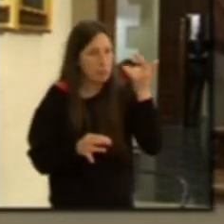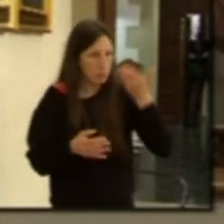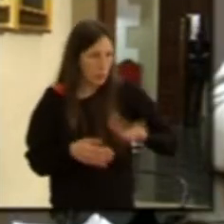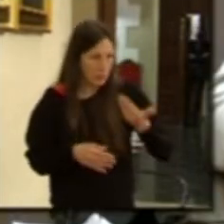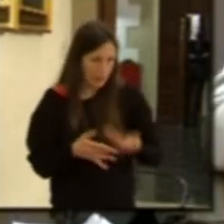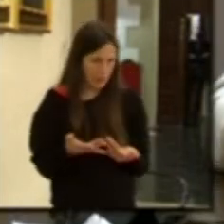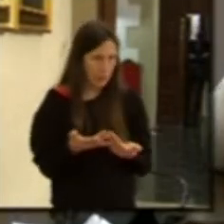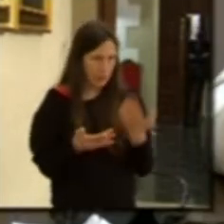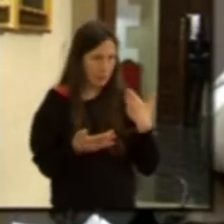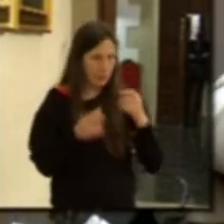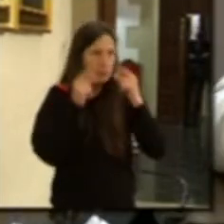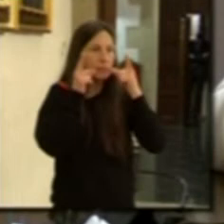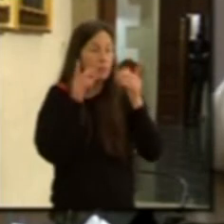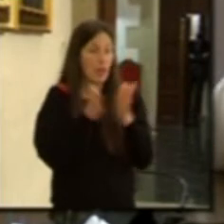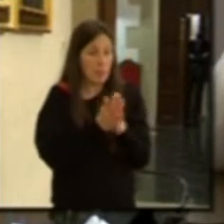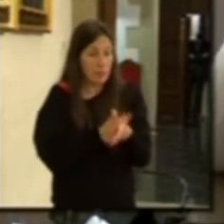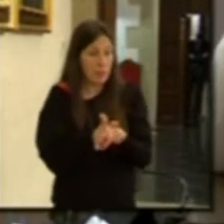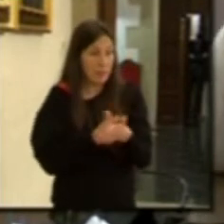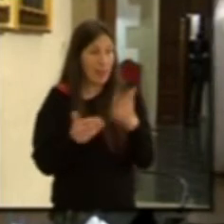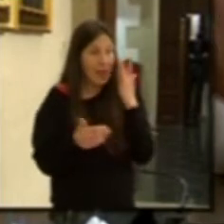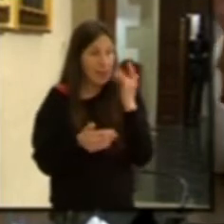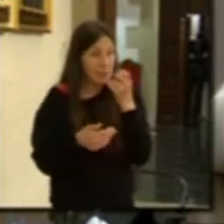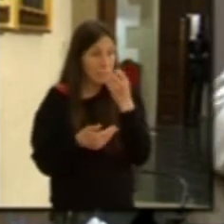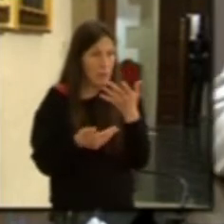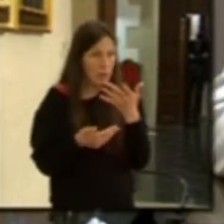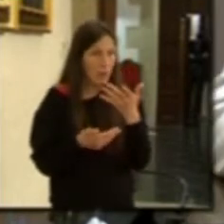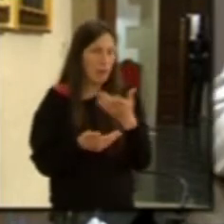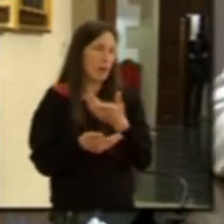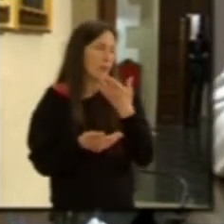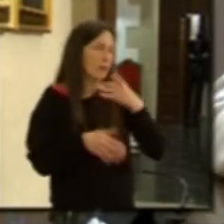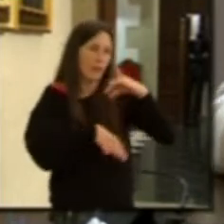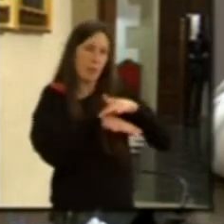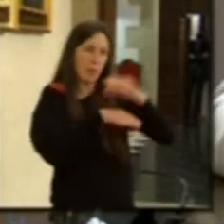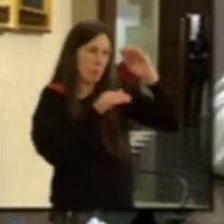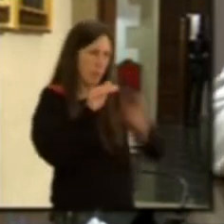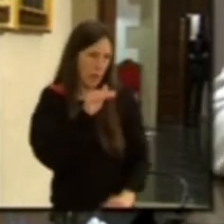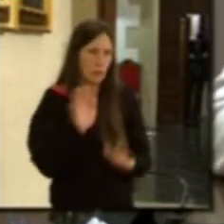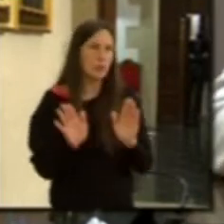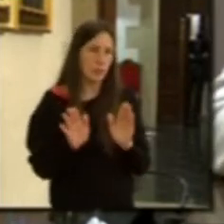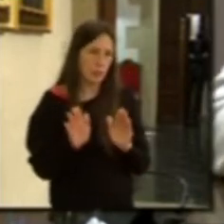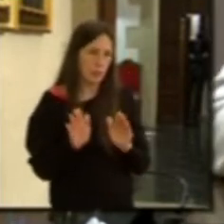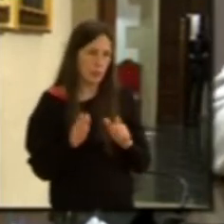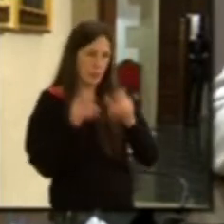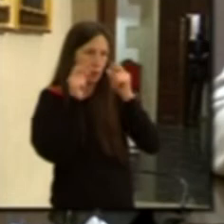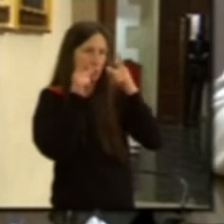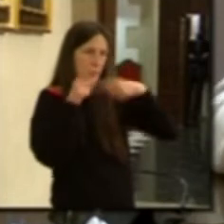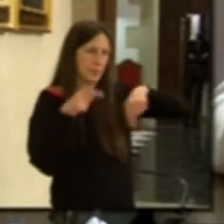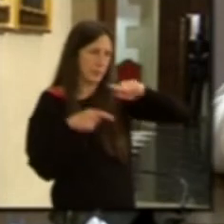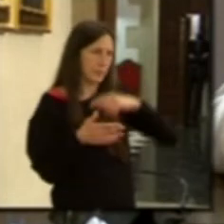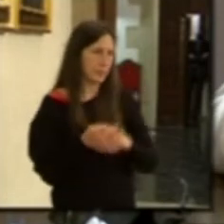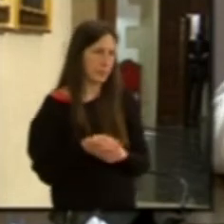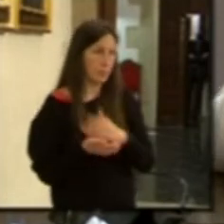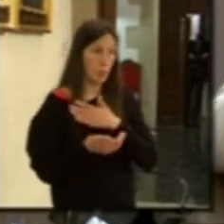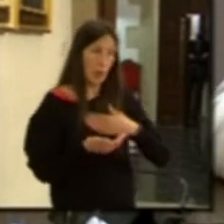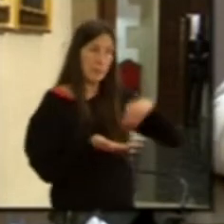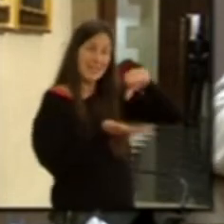van descobrir que amb la higiene podies doncs, millorar moltes malalties. Això va lligat una mica amb aquesta idea que nosaltres volem fer de ciutat també, que és